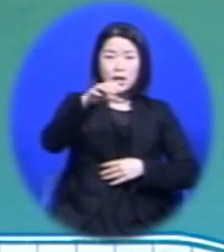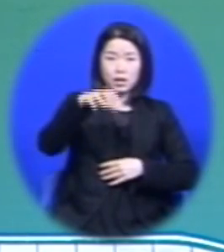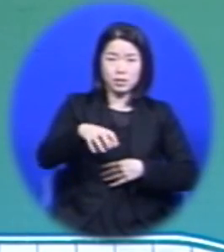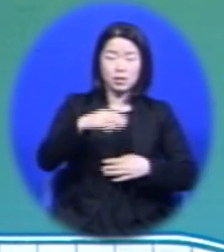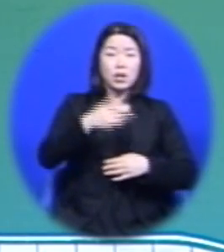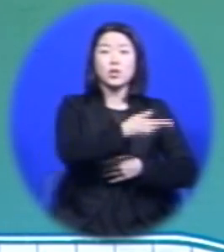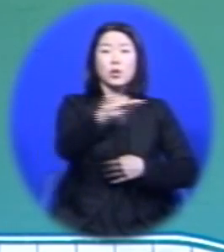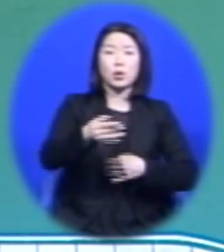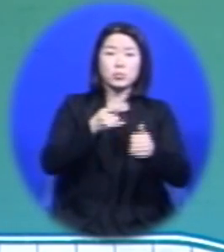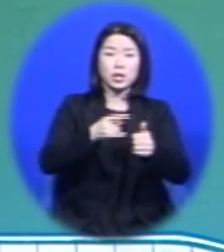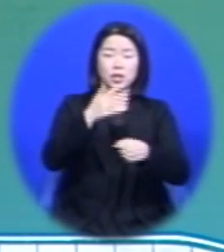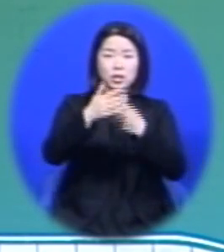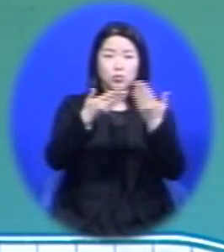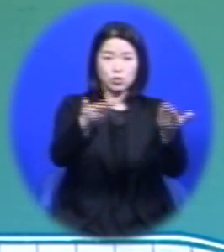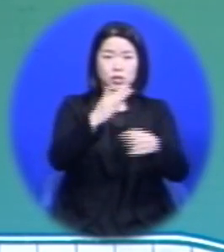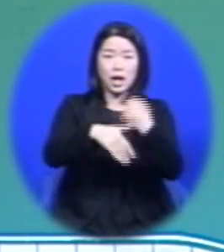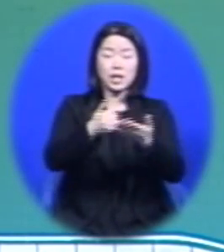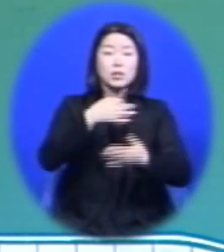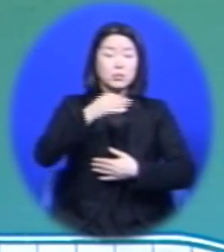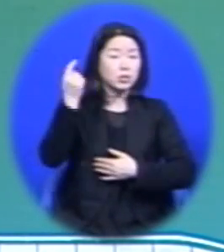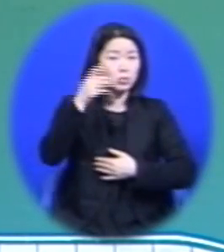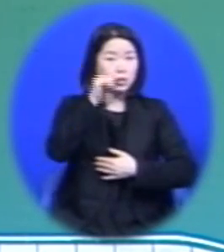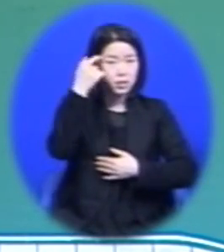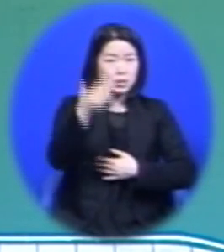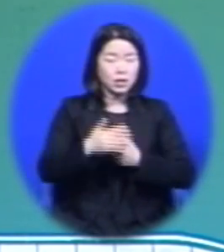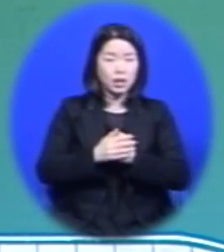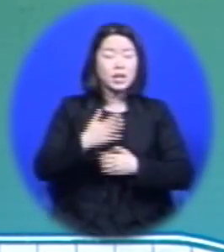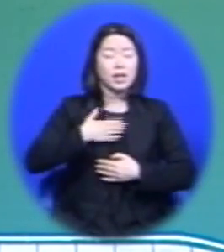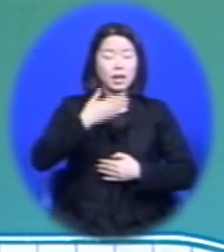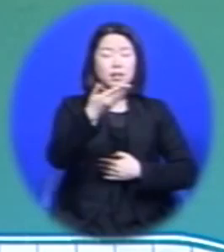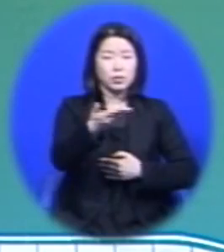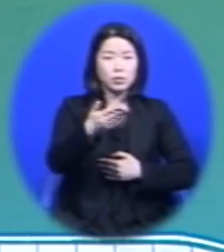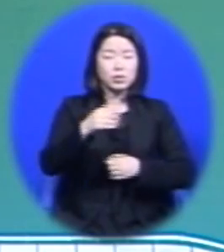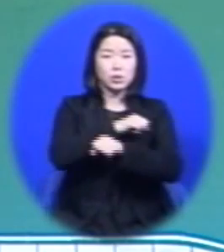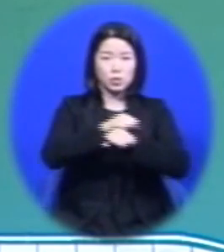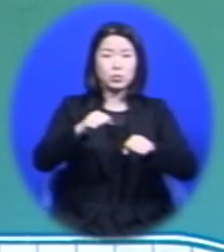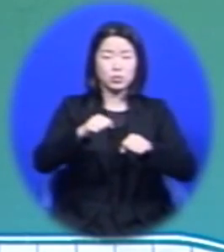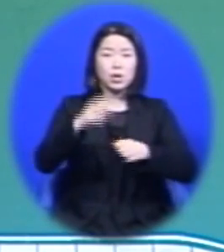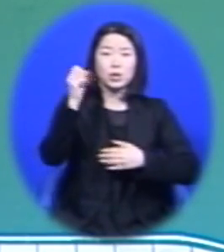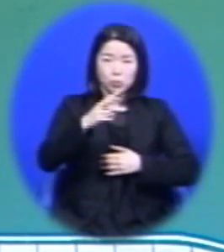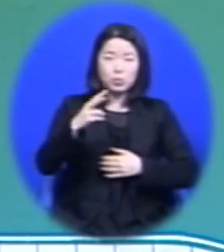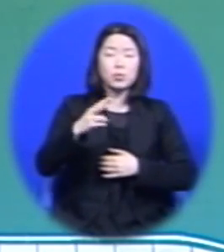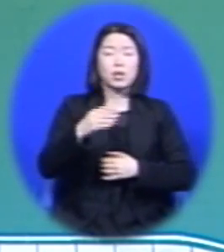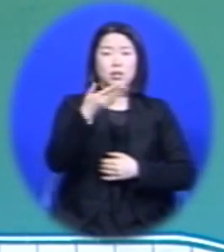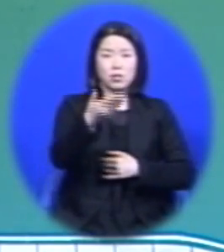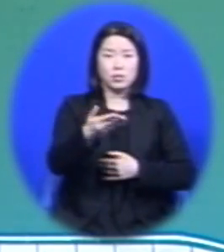주시는 하나님의 음성을 들으십니까? 내가 너를 용서한다. 또 다시 너를 용서한다.